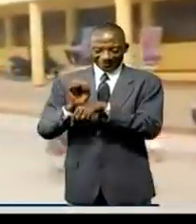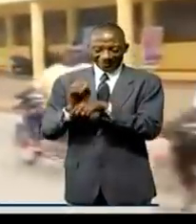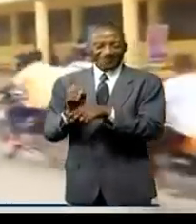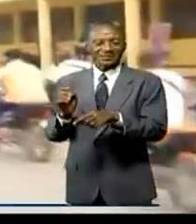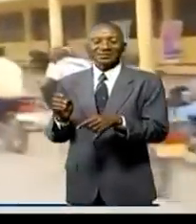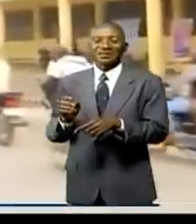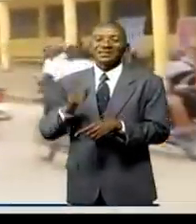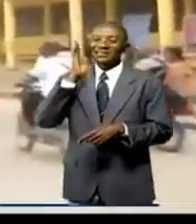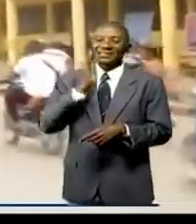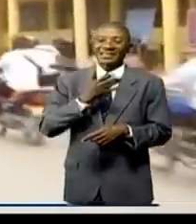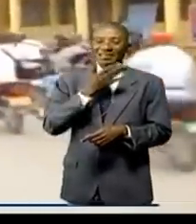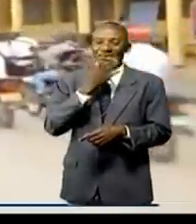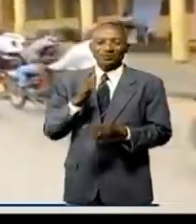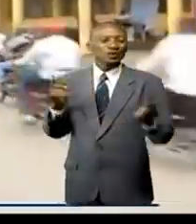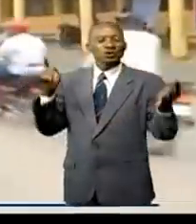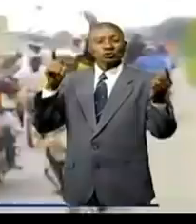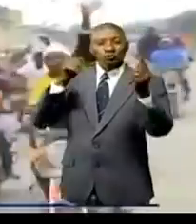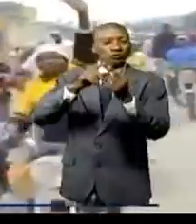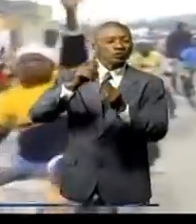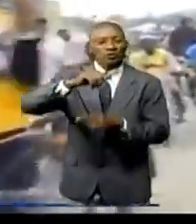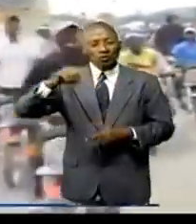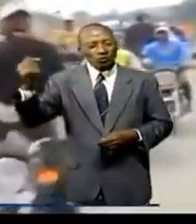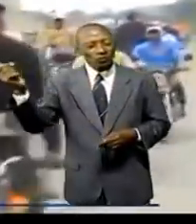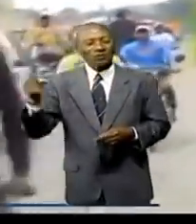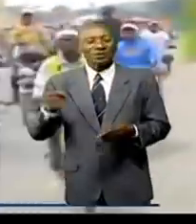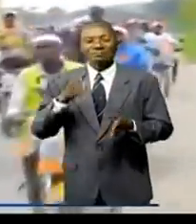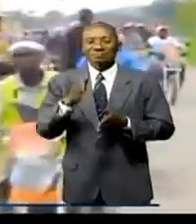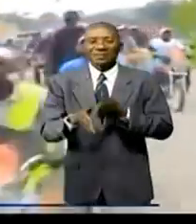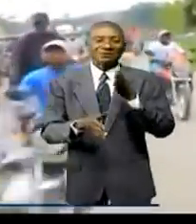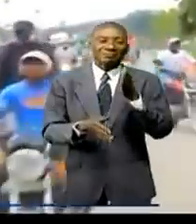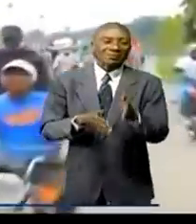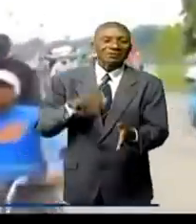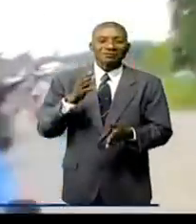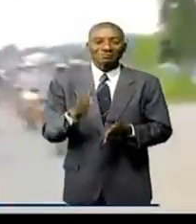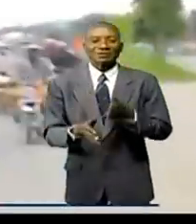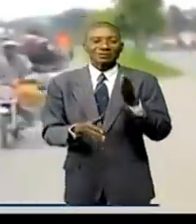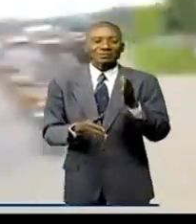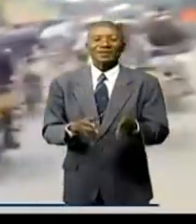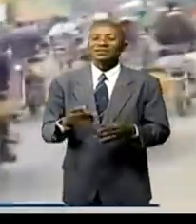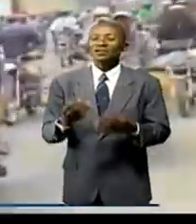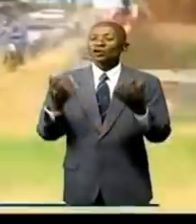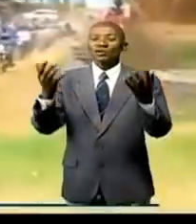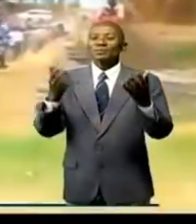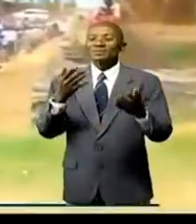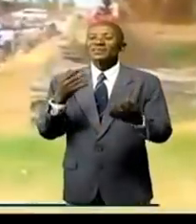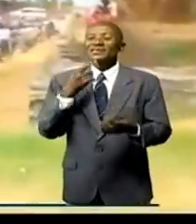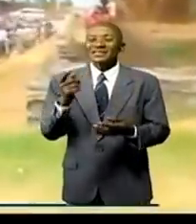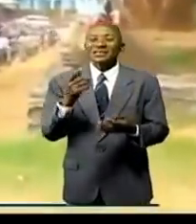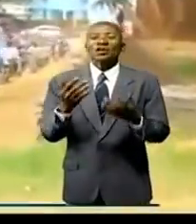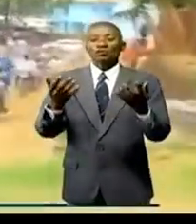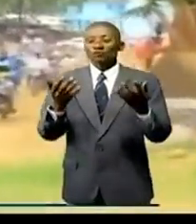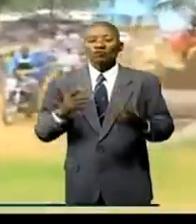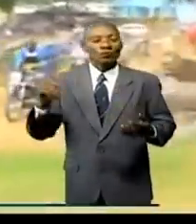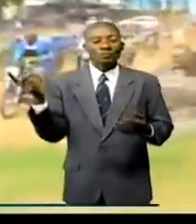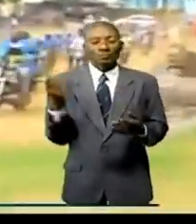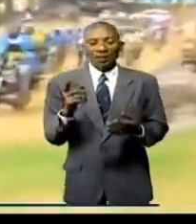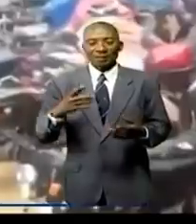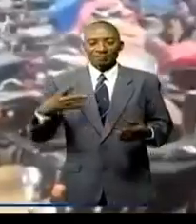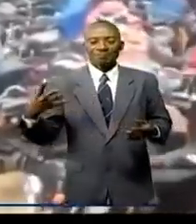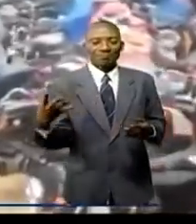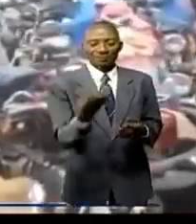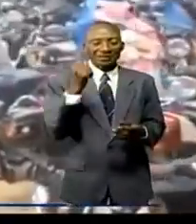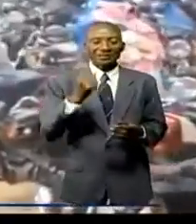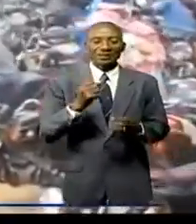celui du cinquantenaire avant de converger vers le gouvernorat, cette tentative de coup de force en tant que souverain premier du pouvoir public.